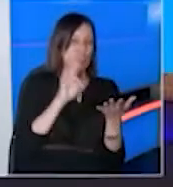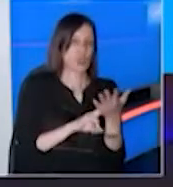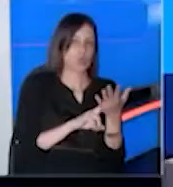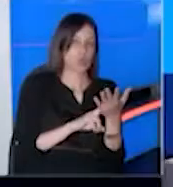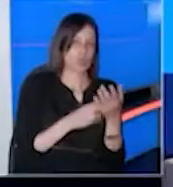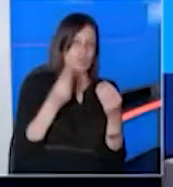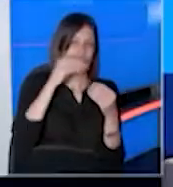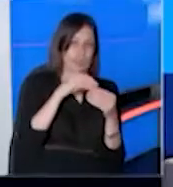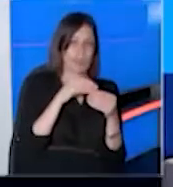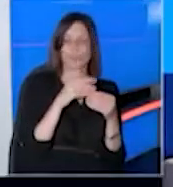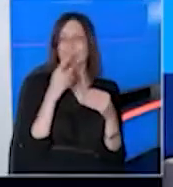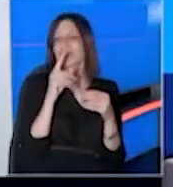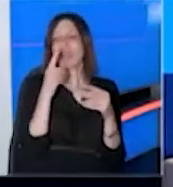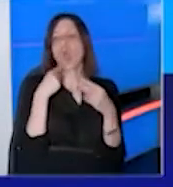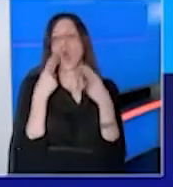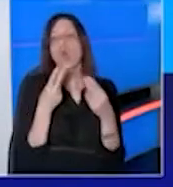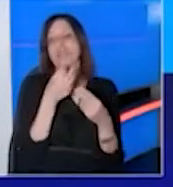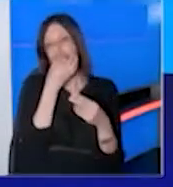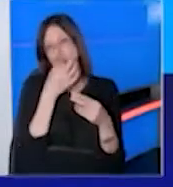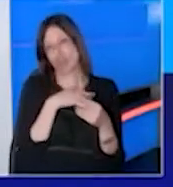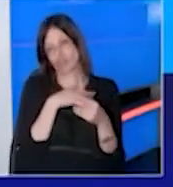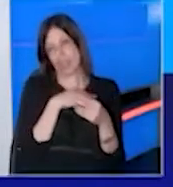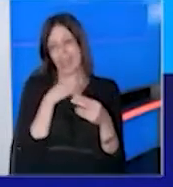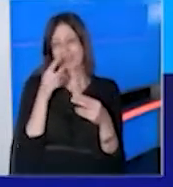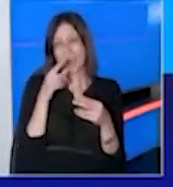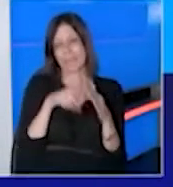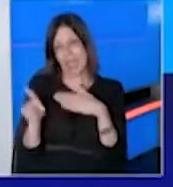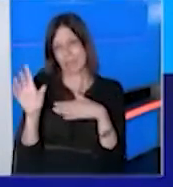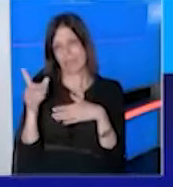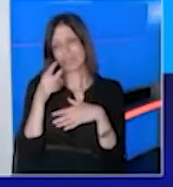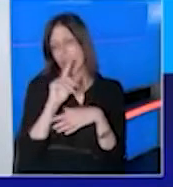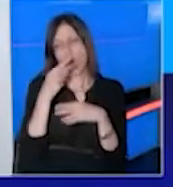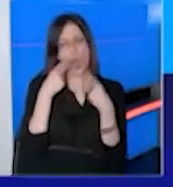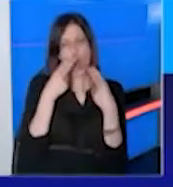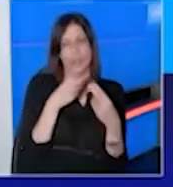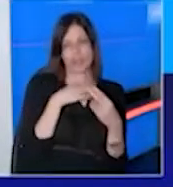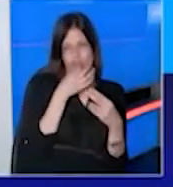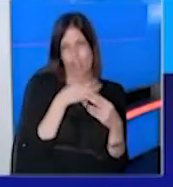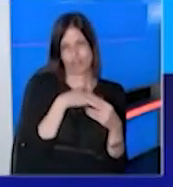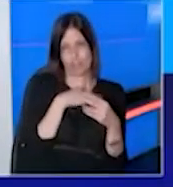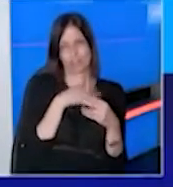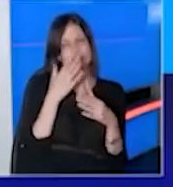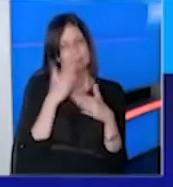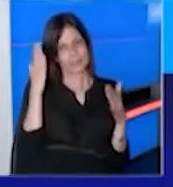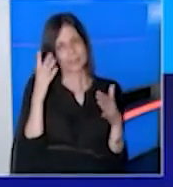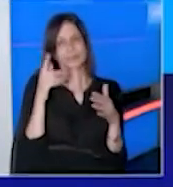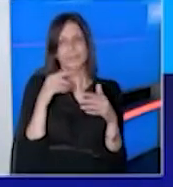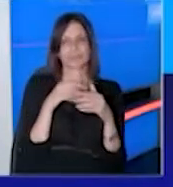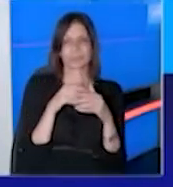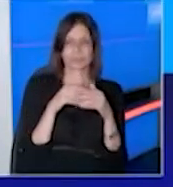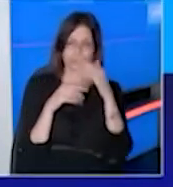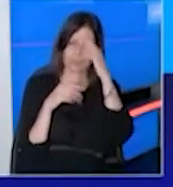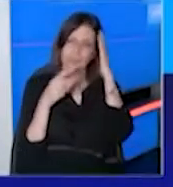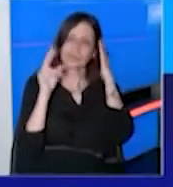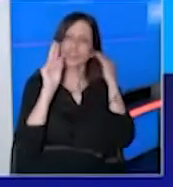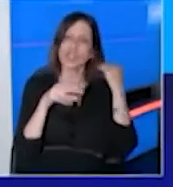בוא, אפשר להגיד על הזכויות יתר, בבקשה. אתה לא עונה לשאלה שלי. רגע, אתה מתחמק ממנה. אתה לא עונה על השאלה שלי. אז תחדד לי. אחדד לך.